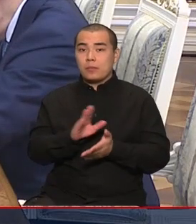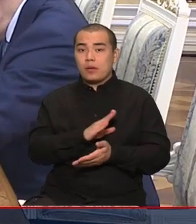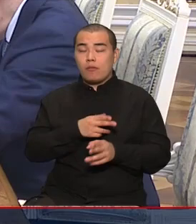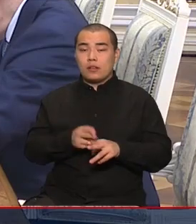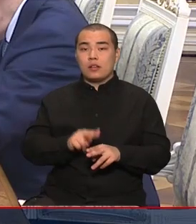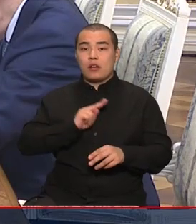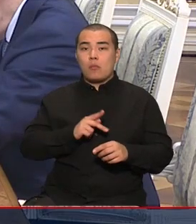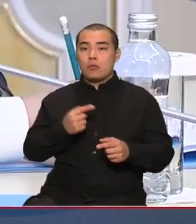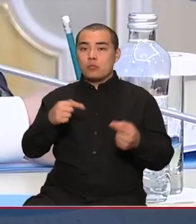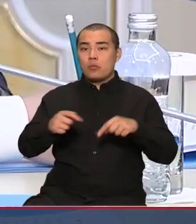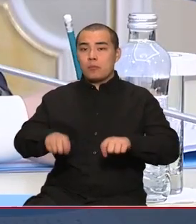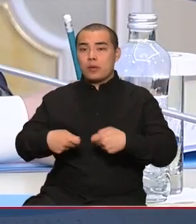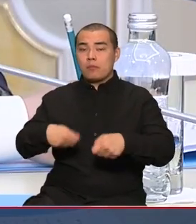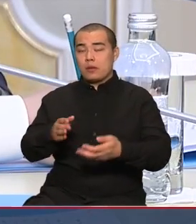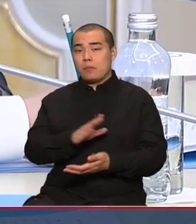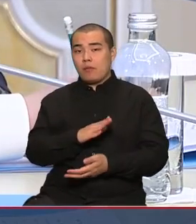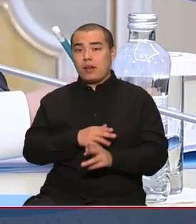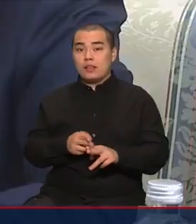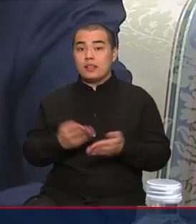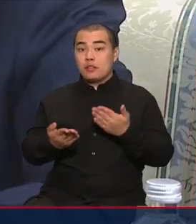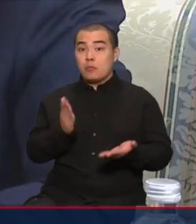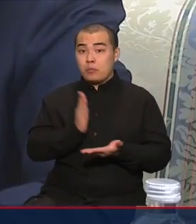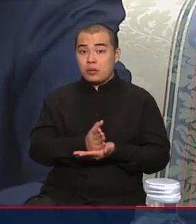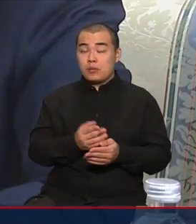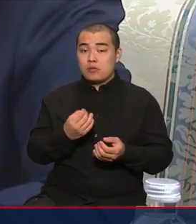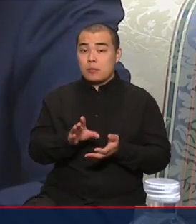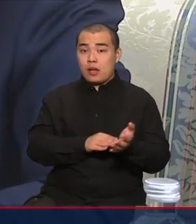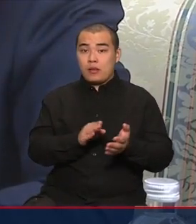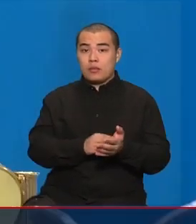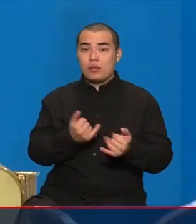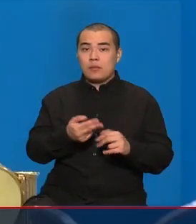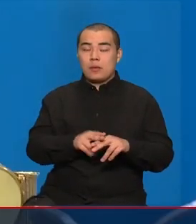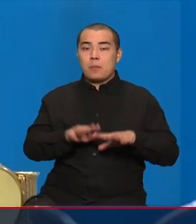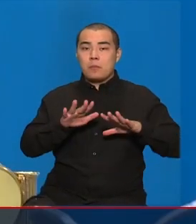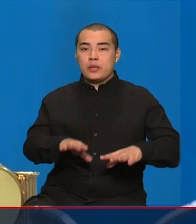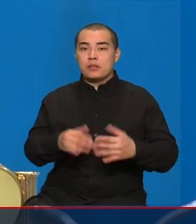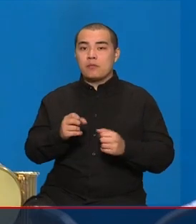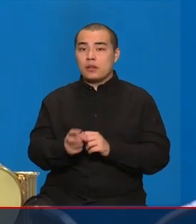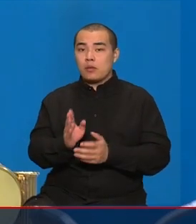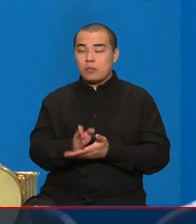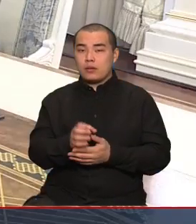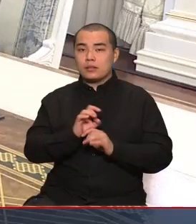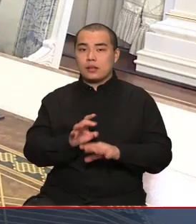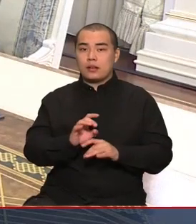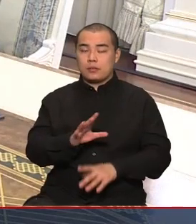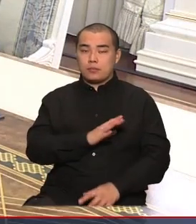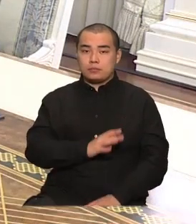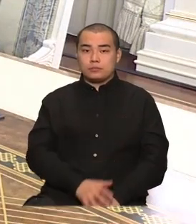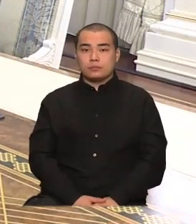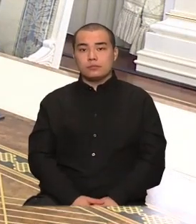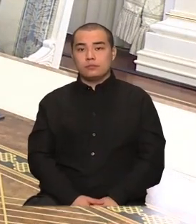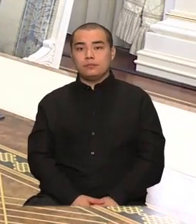жұмысты бір-біріне сілтеп отыратынын айтты. Олай болса, лауазым орнында босататынын ескертті. Нысаналы Ғыл, Жібек жолы.